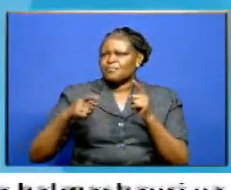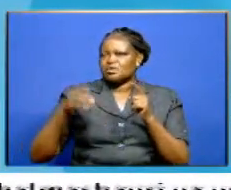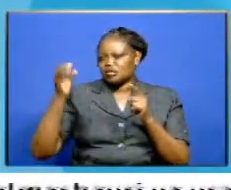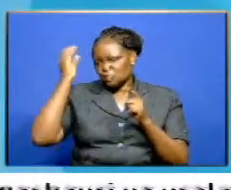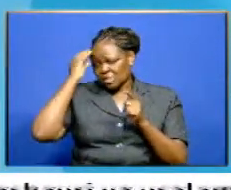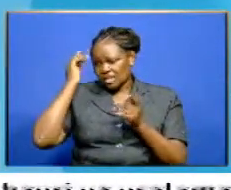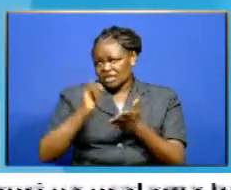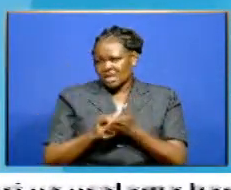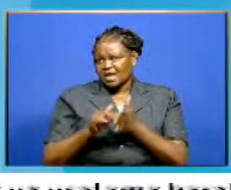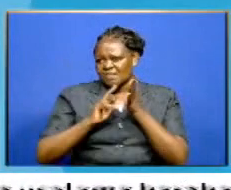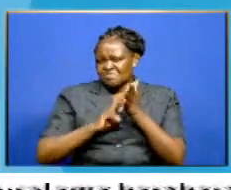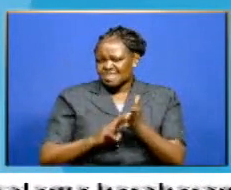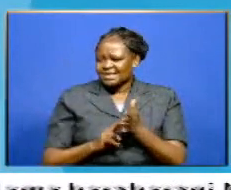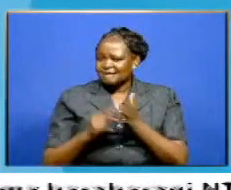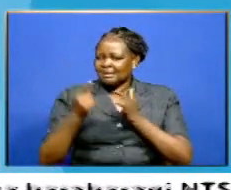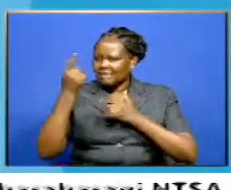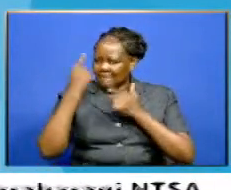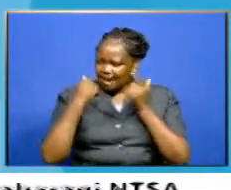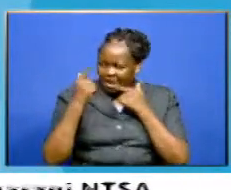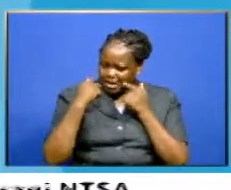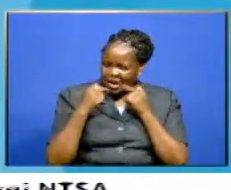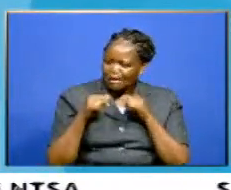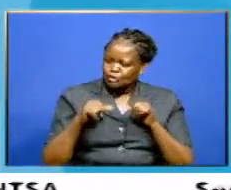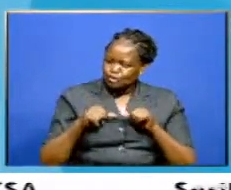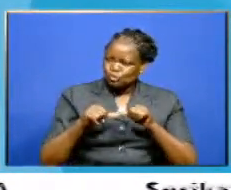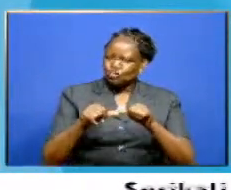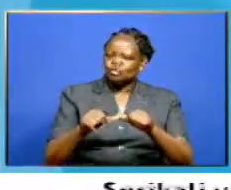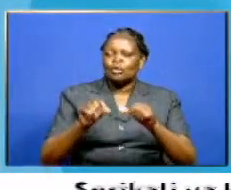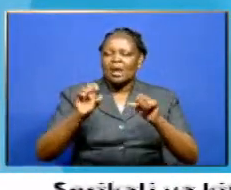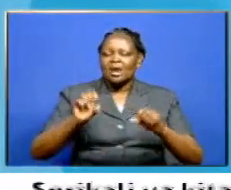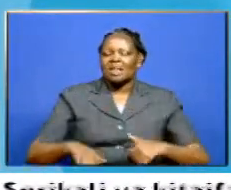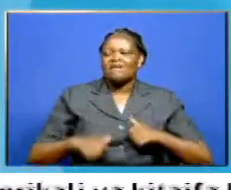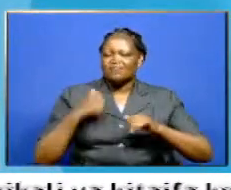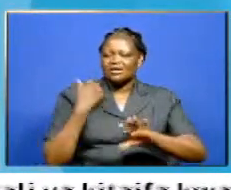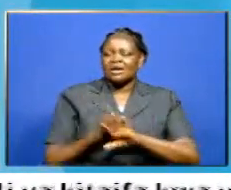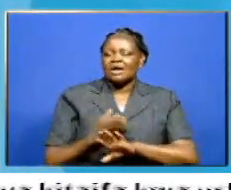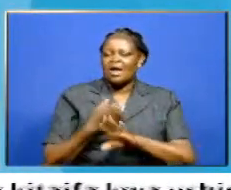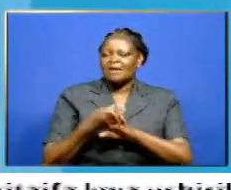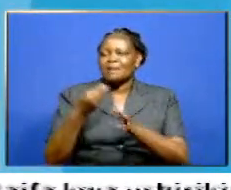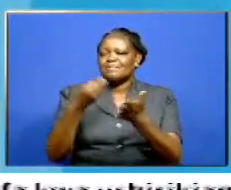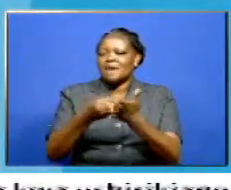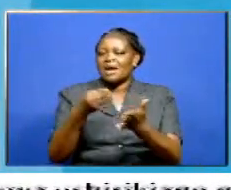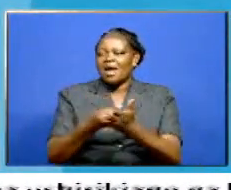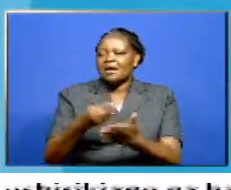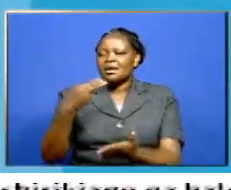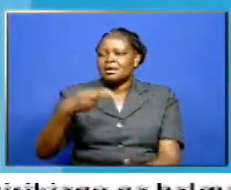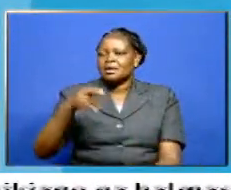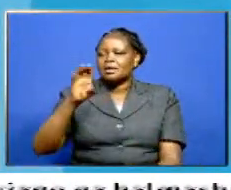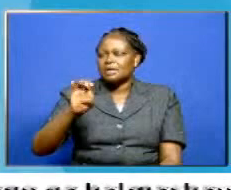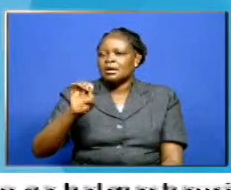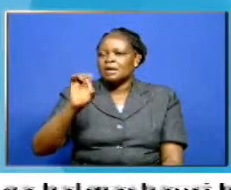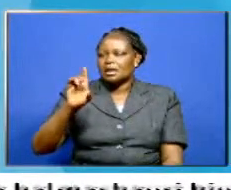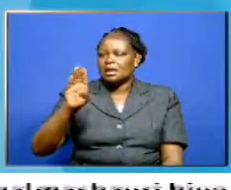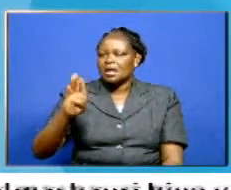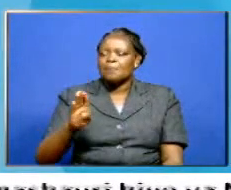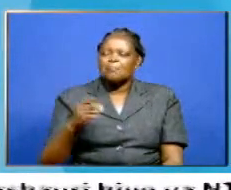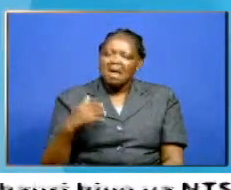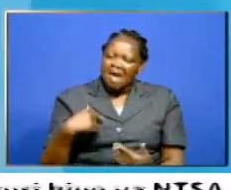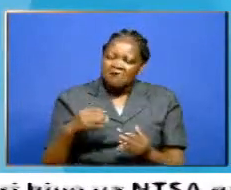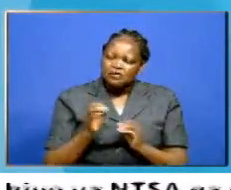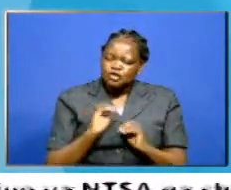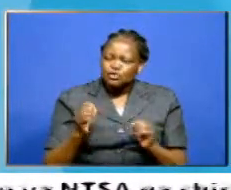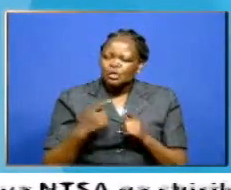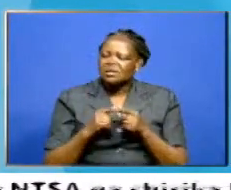Wanafunzi wanalia huku nje, maisha yamekuwa magumu, hawapati hela za HELB, na pia ukiangalia hii issue ya